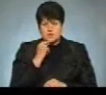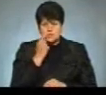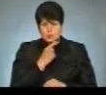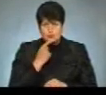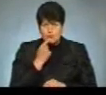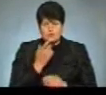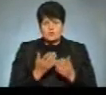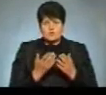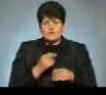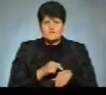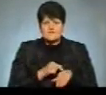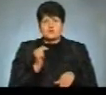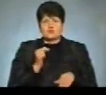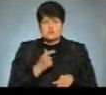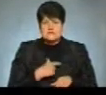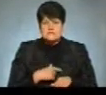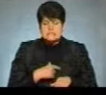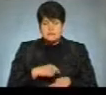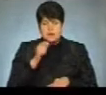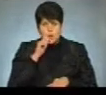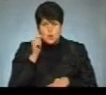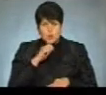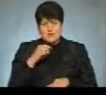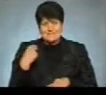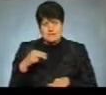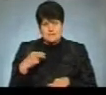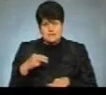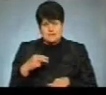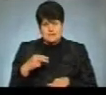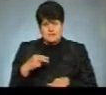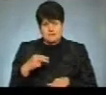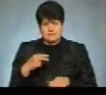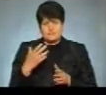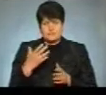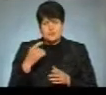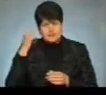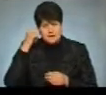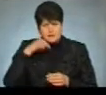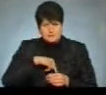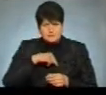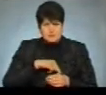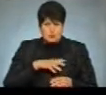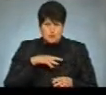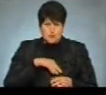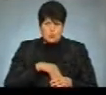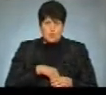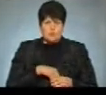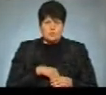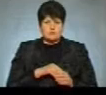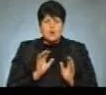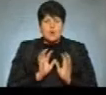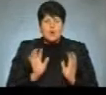він відчує себе українським президентом, який ментально, духовно обнімає